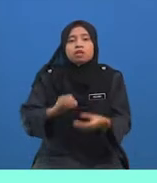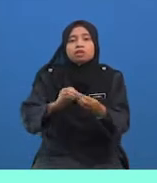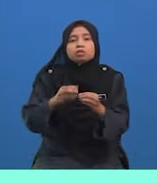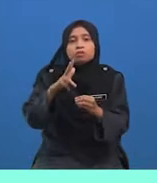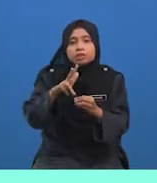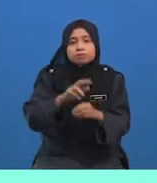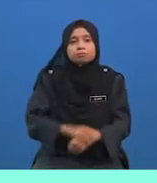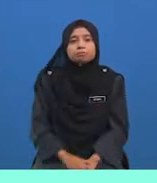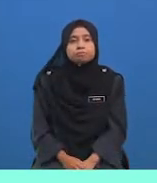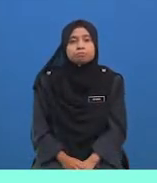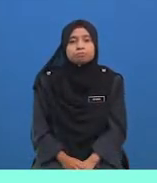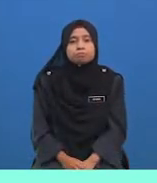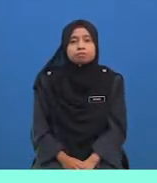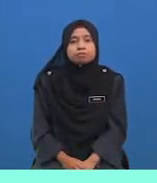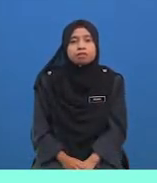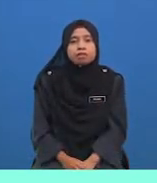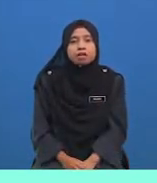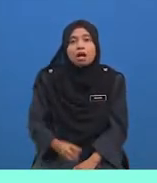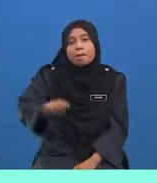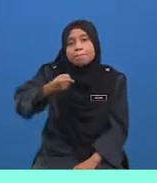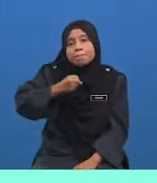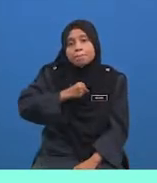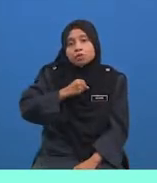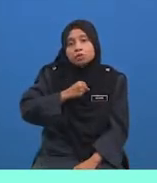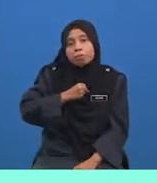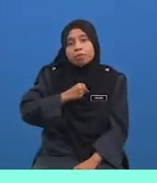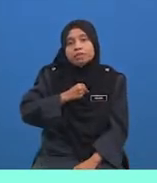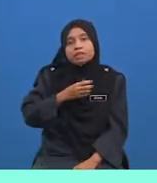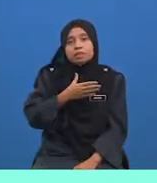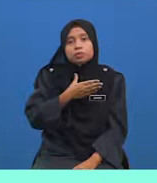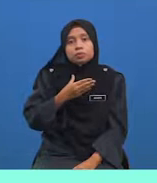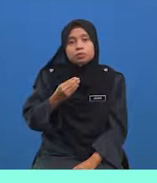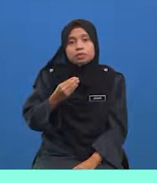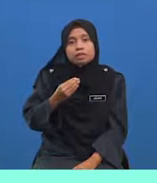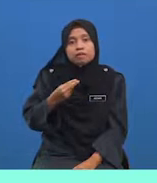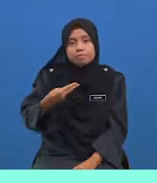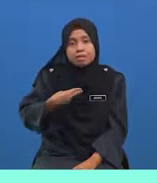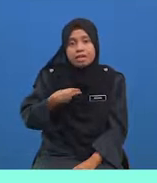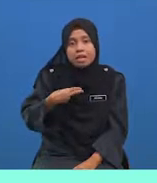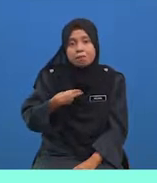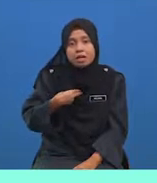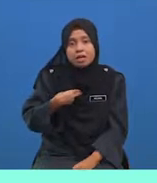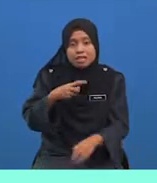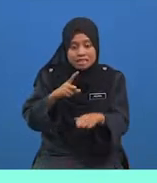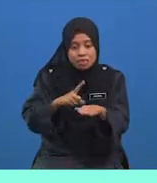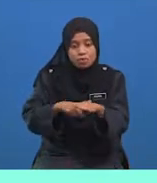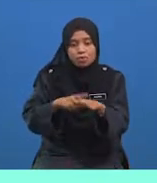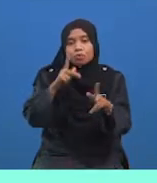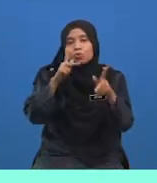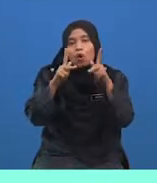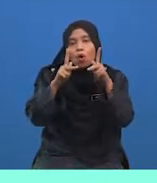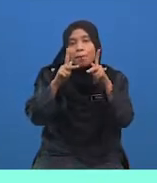Ketiga pula adalah bersopan santun dan berhemah